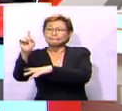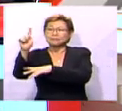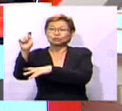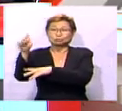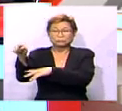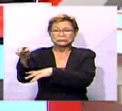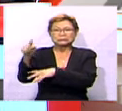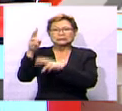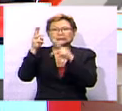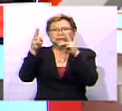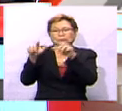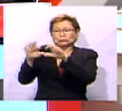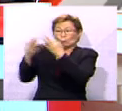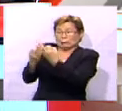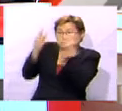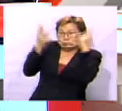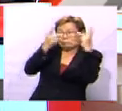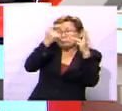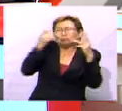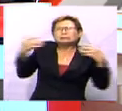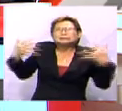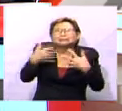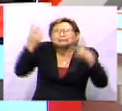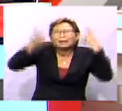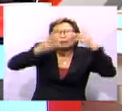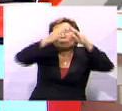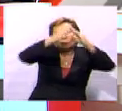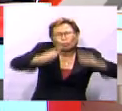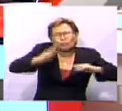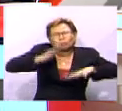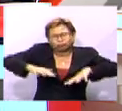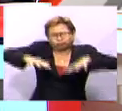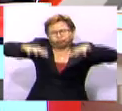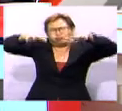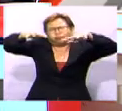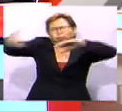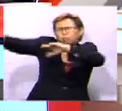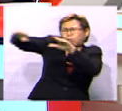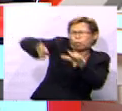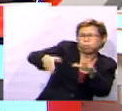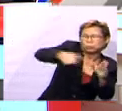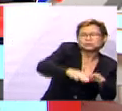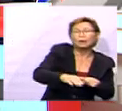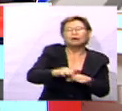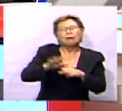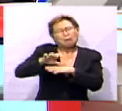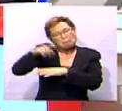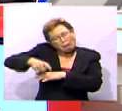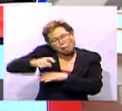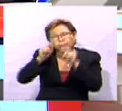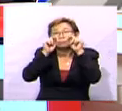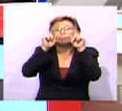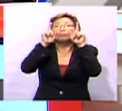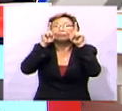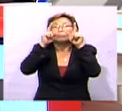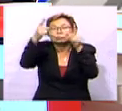dalam keresahan kerana bimbang kediaman mereka diancam hakisan ombak besar. Mereka terpaksa berjaga malam bagi memastikan